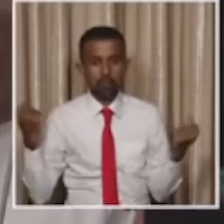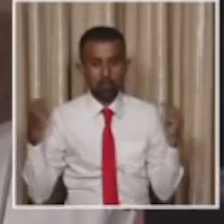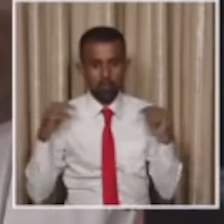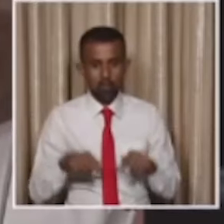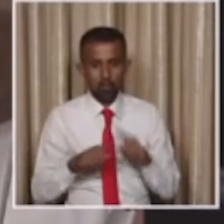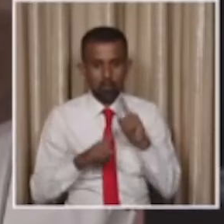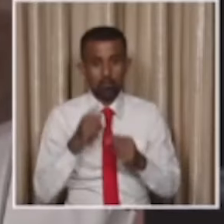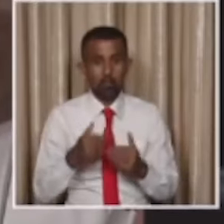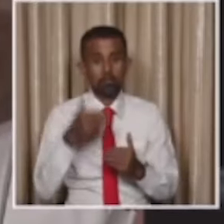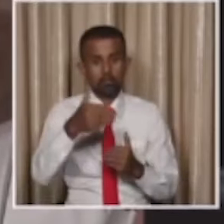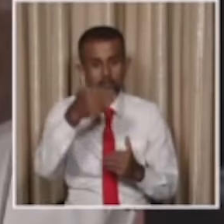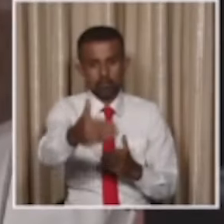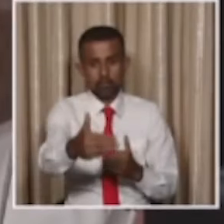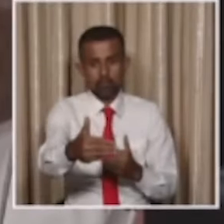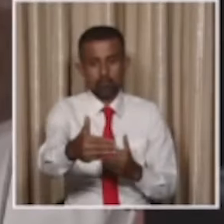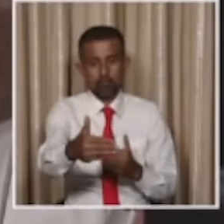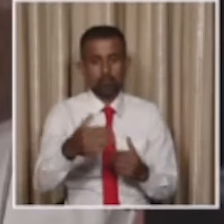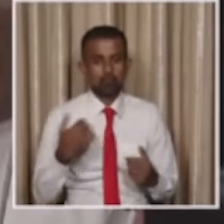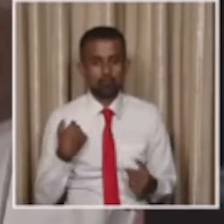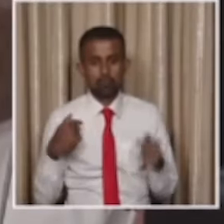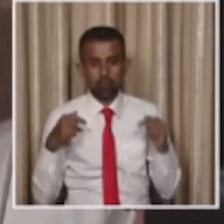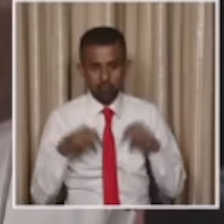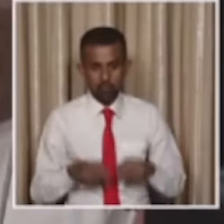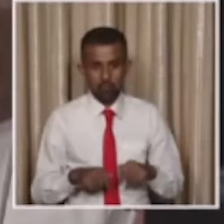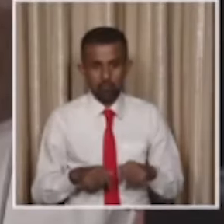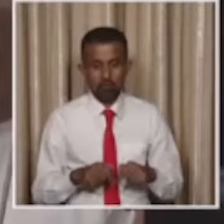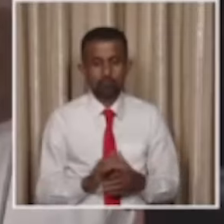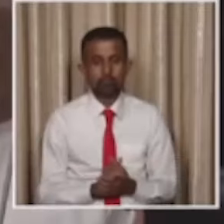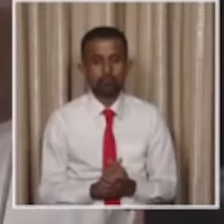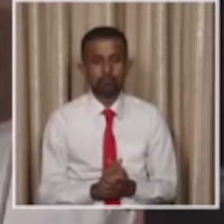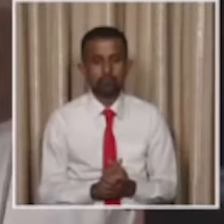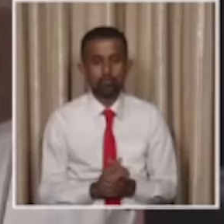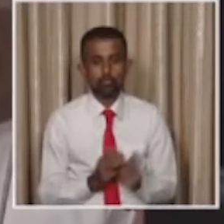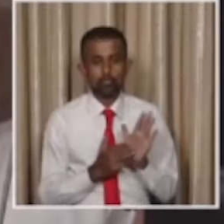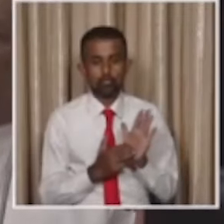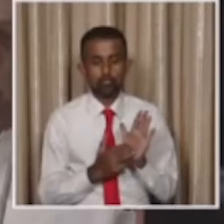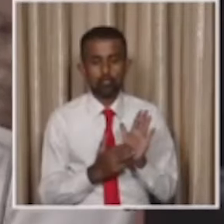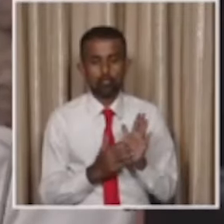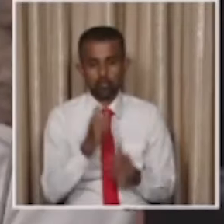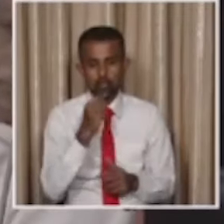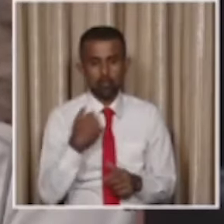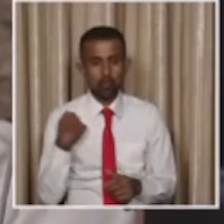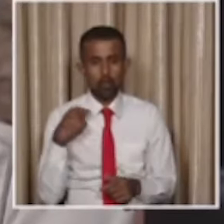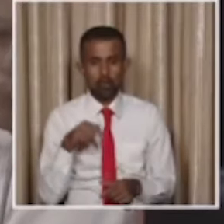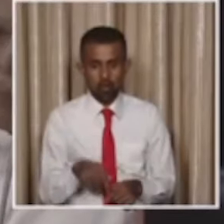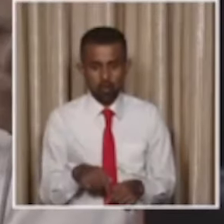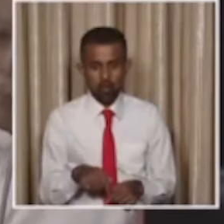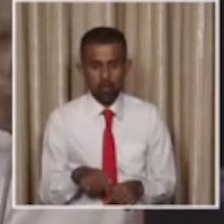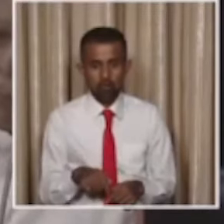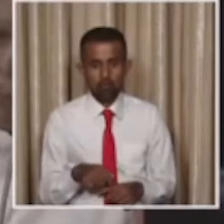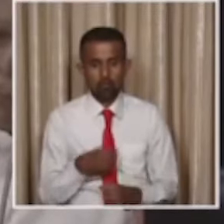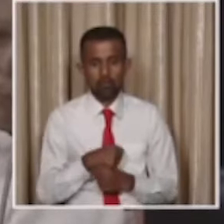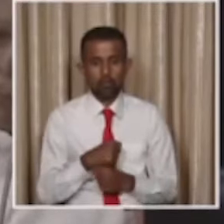මම කිව්වා අපි ඉදිරියට යන්න. ඉතින් මෙතන ඇවිල්ලා මේ විශේෂයෙන්ම මුජිබුර් රහමන් අමතයි මං ඇවිල්ලා තියෙන්නේ මේ